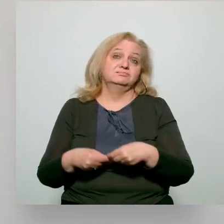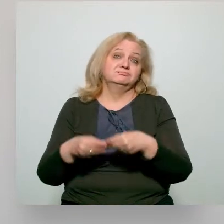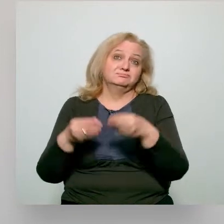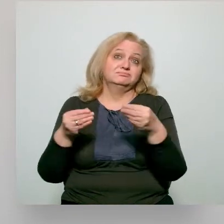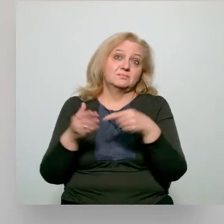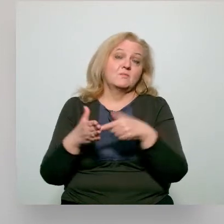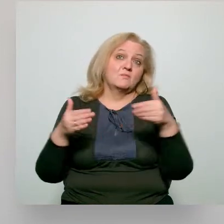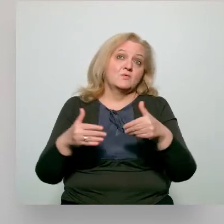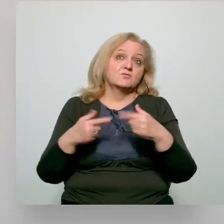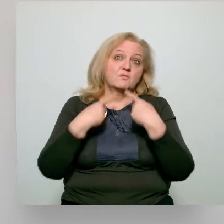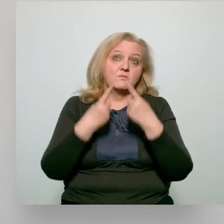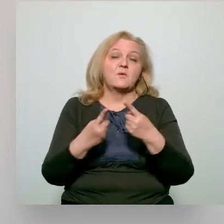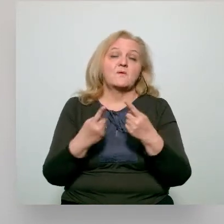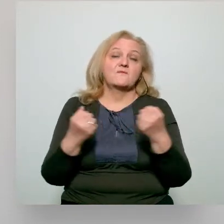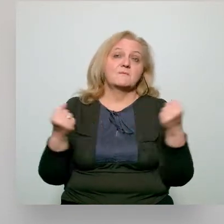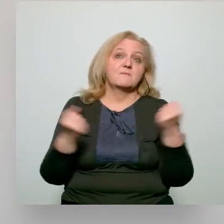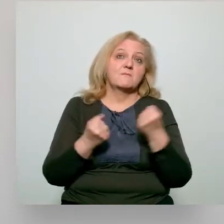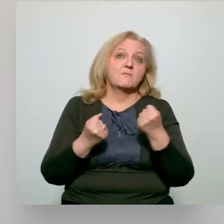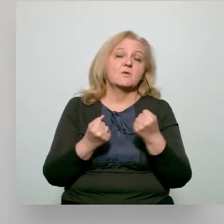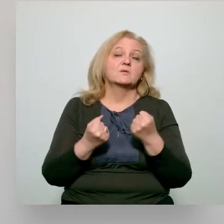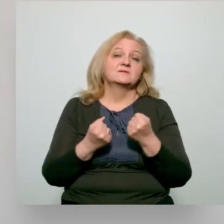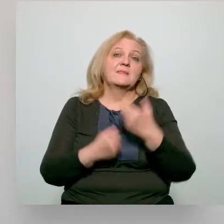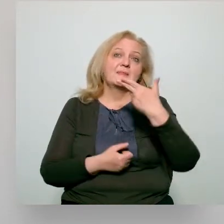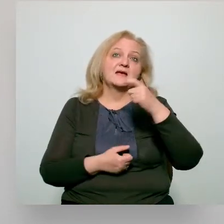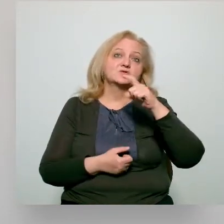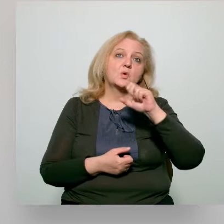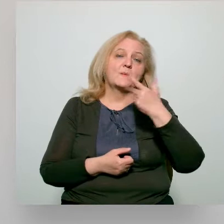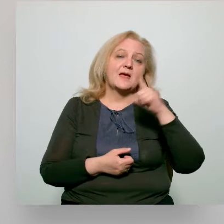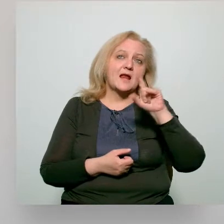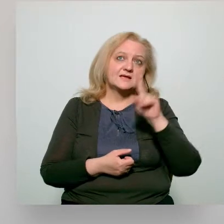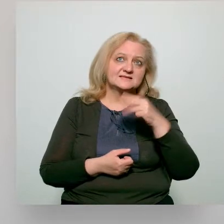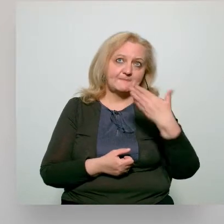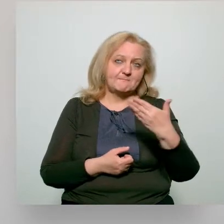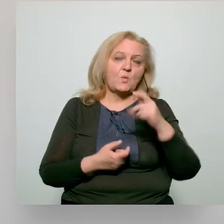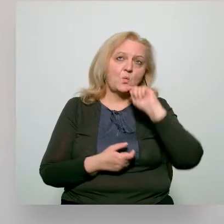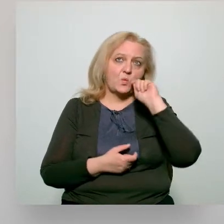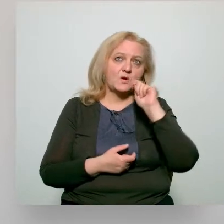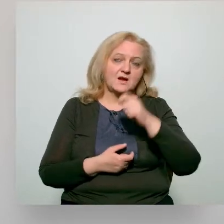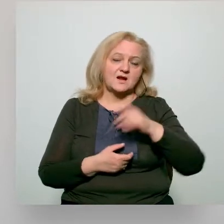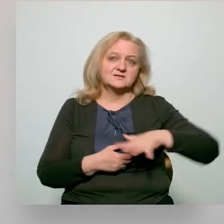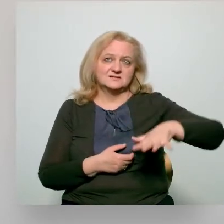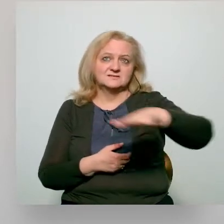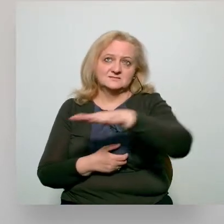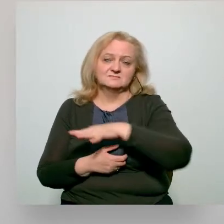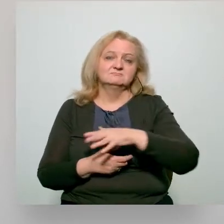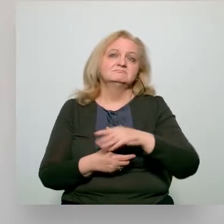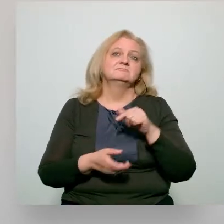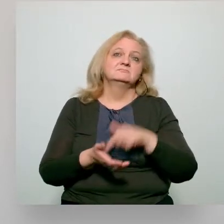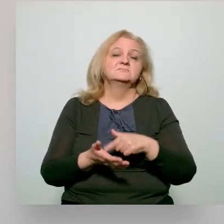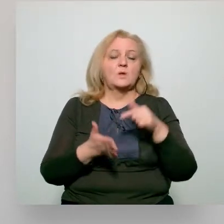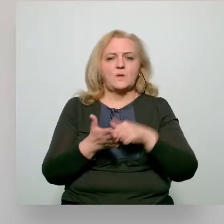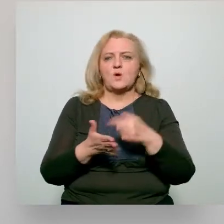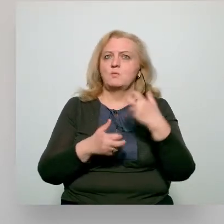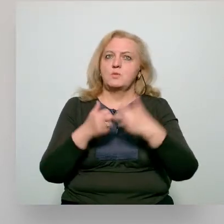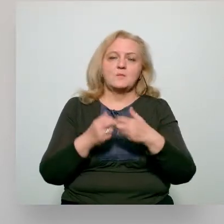dzisiaj o dość mocnym obywatelskim nacjonalizmie na Ukrainie. Jednocześnie nie jestem przeciwko temu, żeby zamykać ten problem.